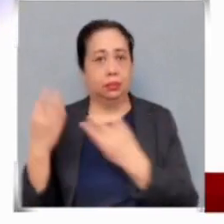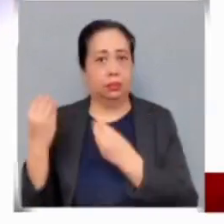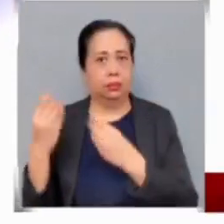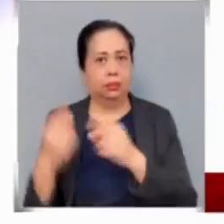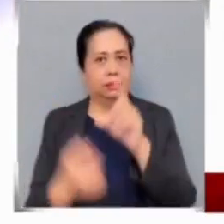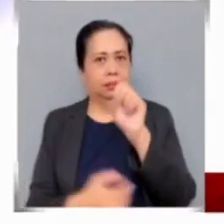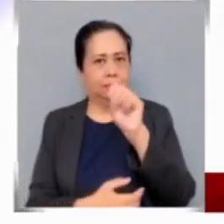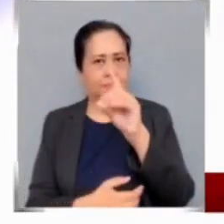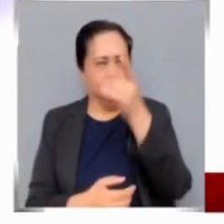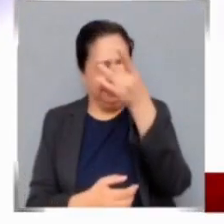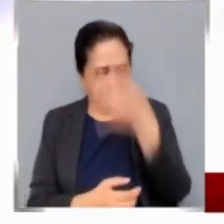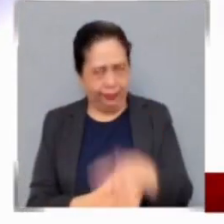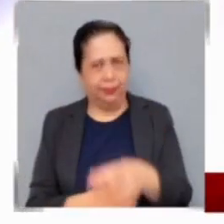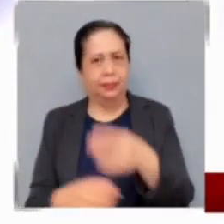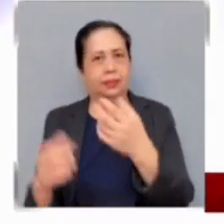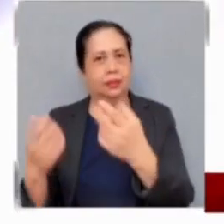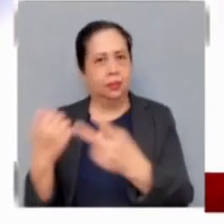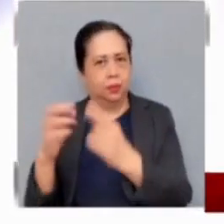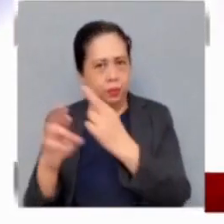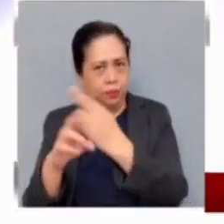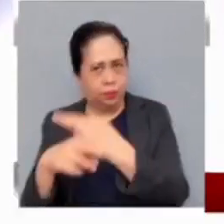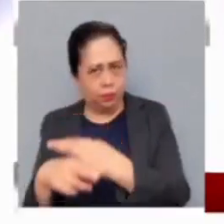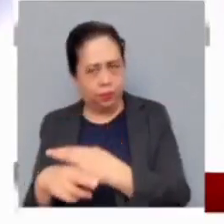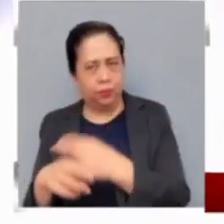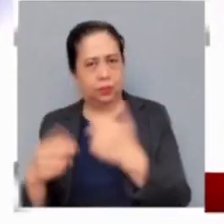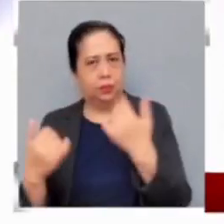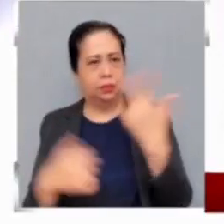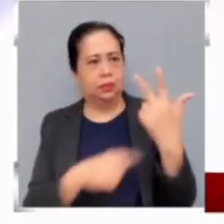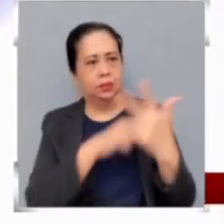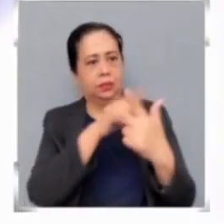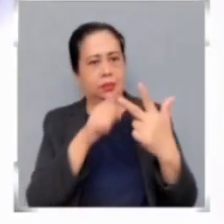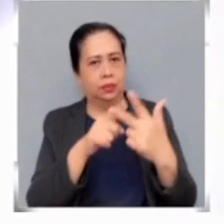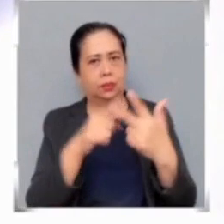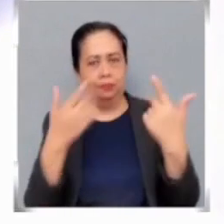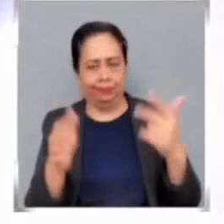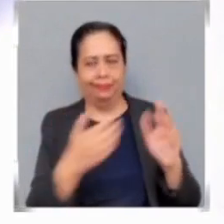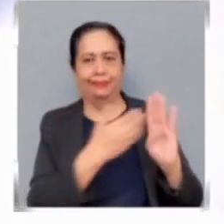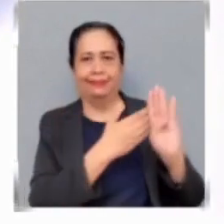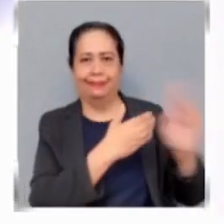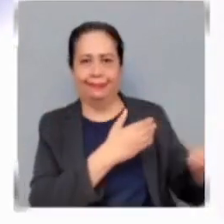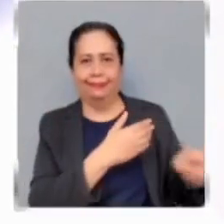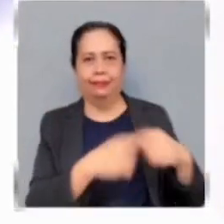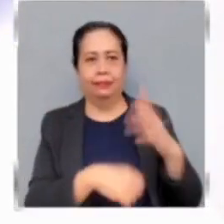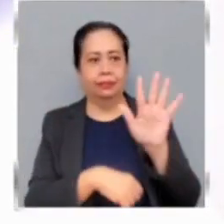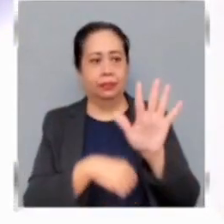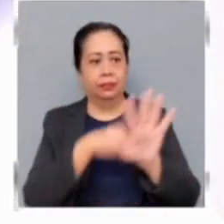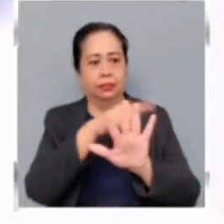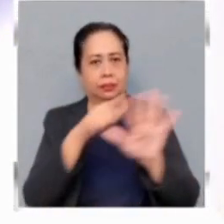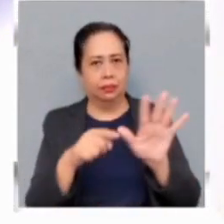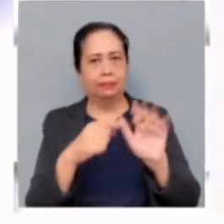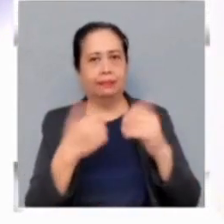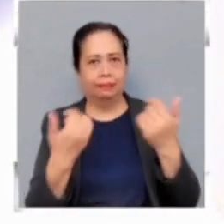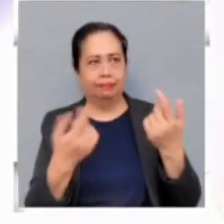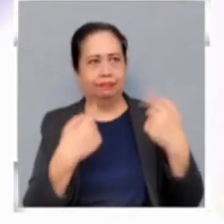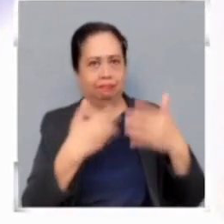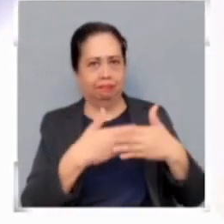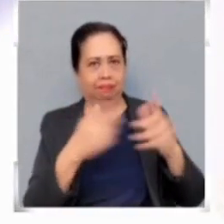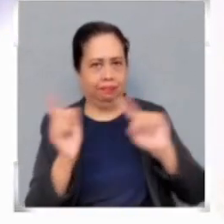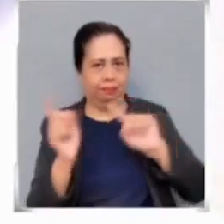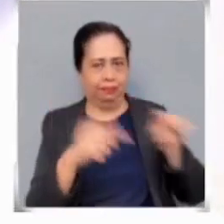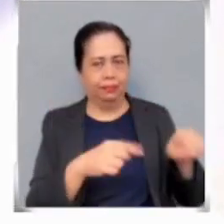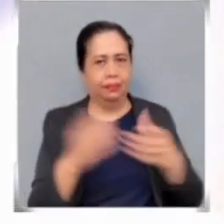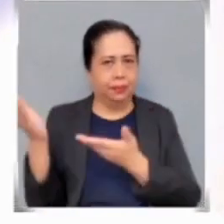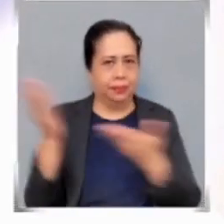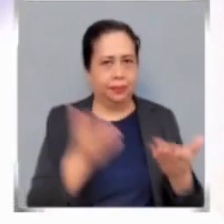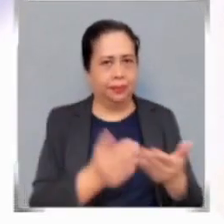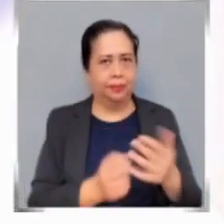lang yung inaayos sa Technical Hub at 3 yung nakabalik na at 5 yung on the way dito. 6 ang naglalaban